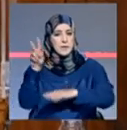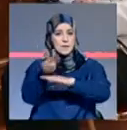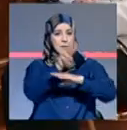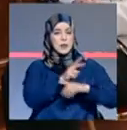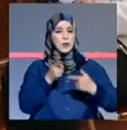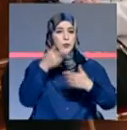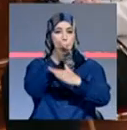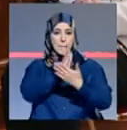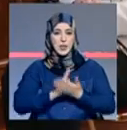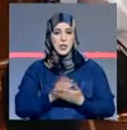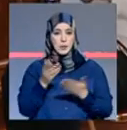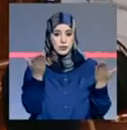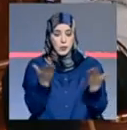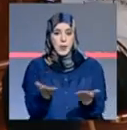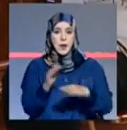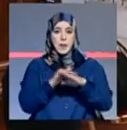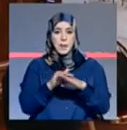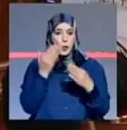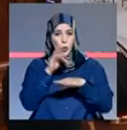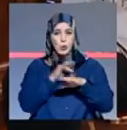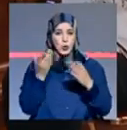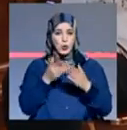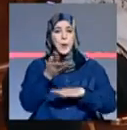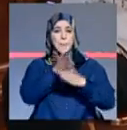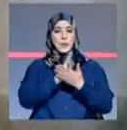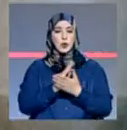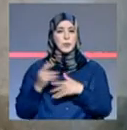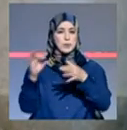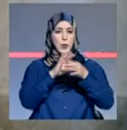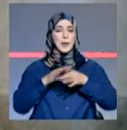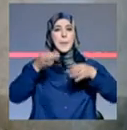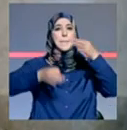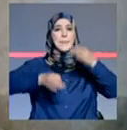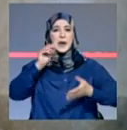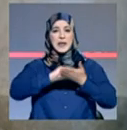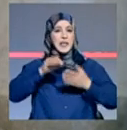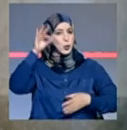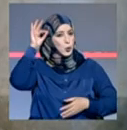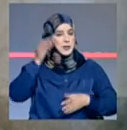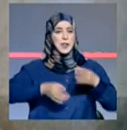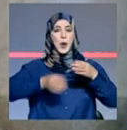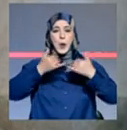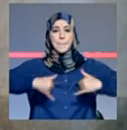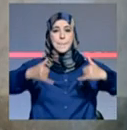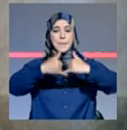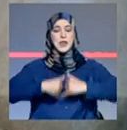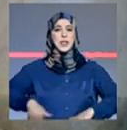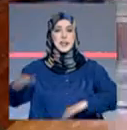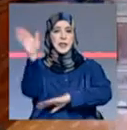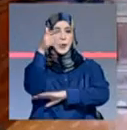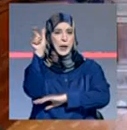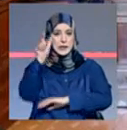والمشاريع، وتوقف في هذا الشأن عند مشروع التوأمة بين المحكمة الإدارية التونسية ومجلس الدولة